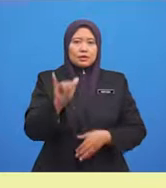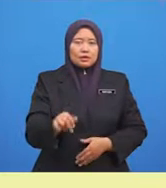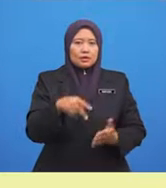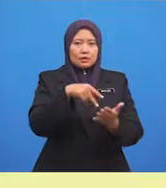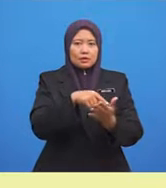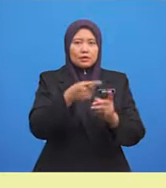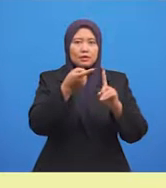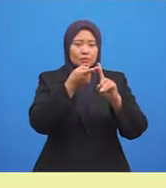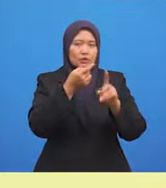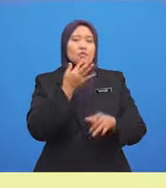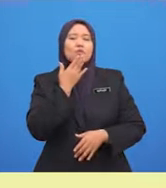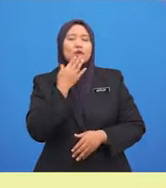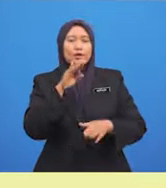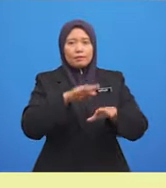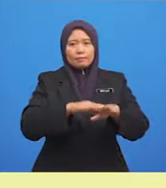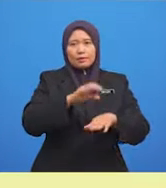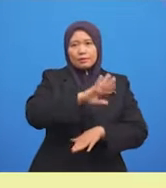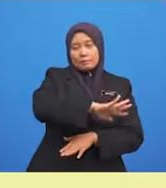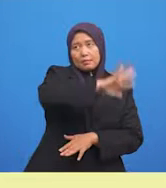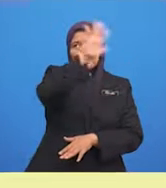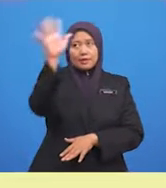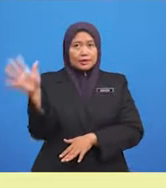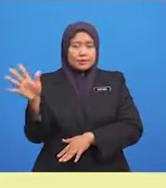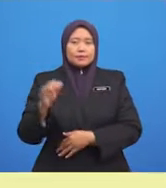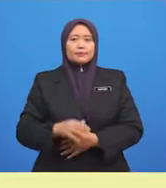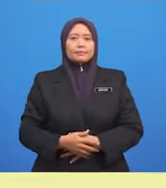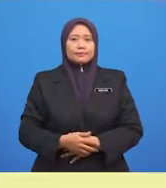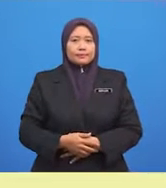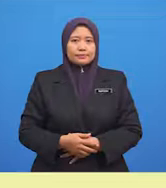daripada warna pada pelangi.